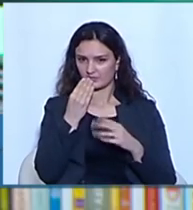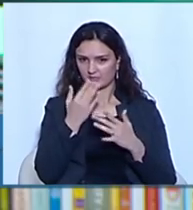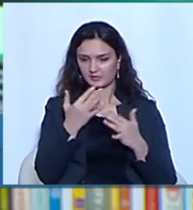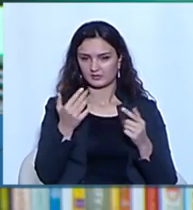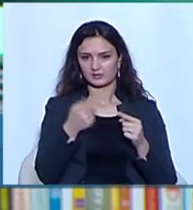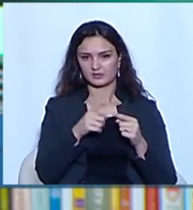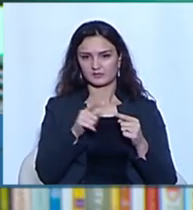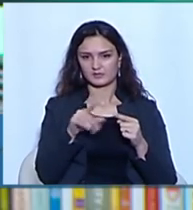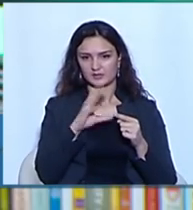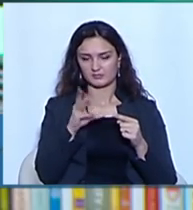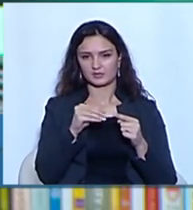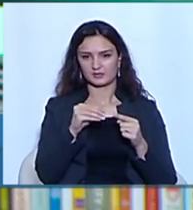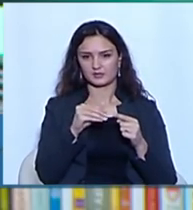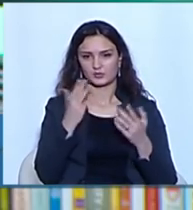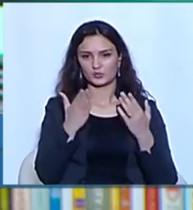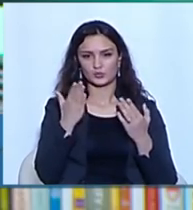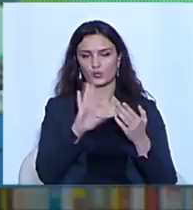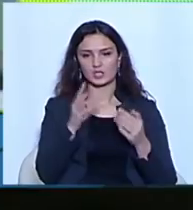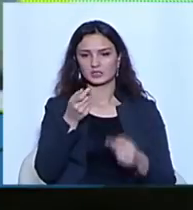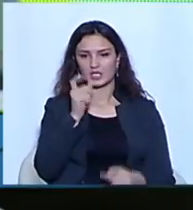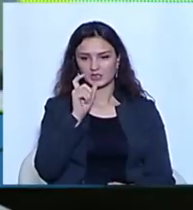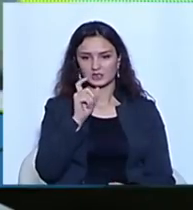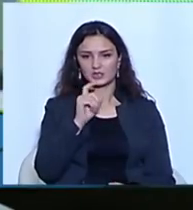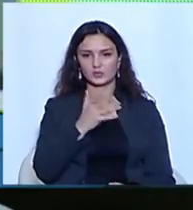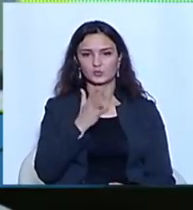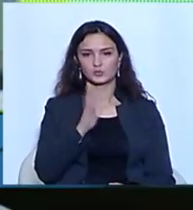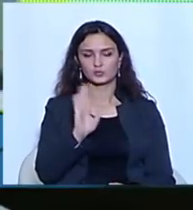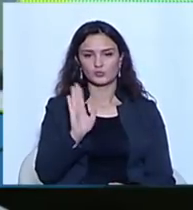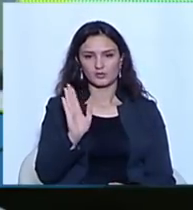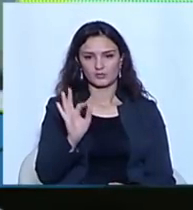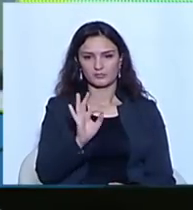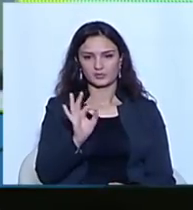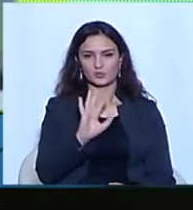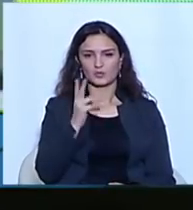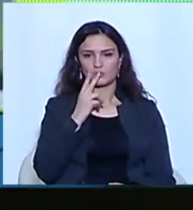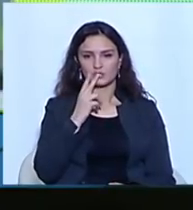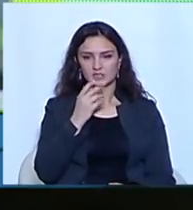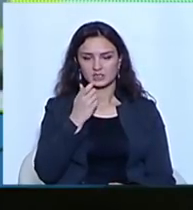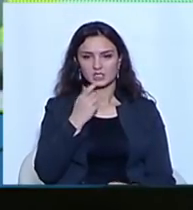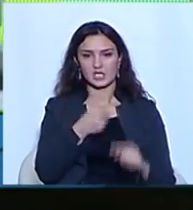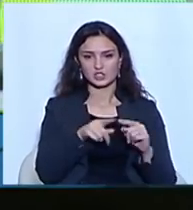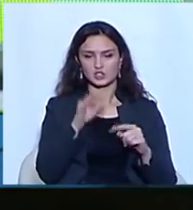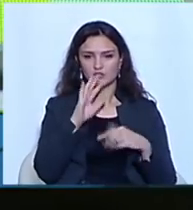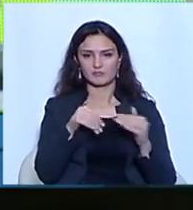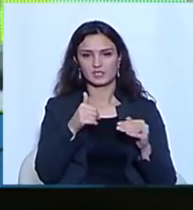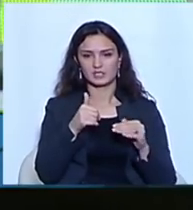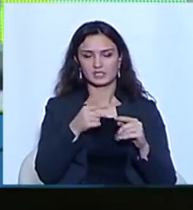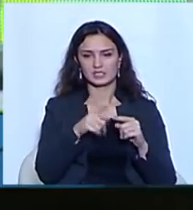თუ შოკოლადი არ შეჭამე, თუ არ დალიე, თუ მარიხვანა არ მოწიე და ასე შემდეგ.